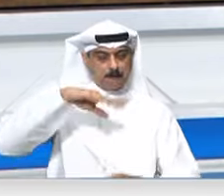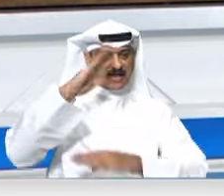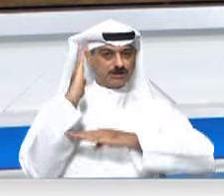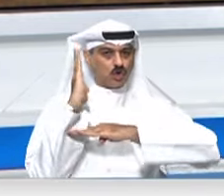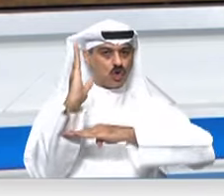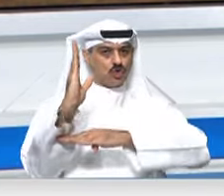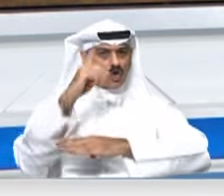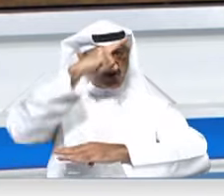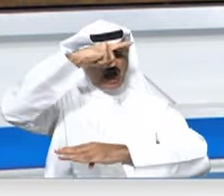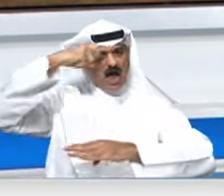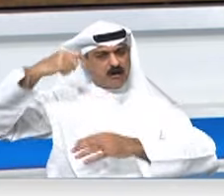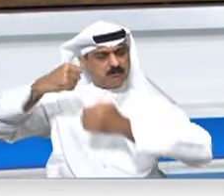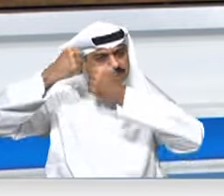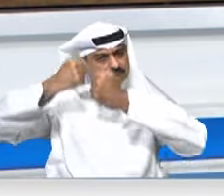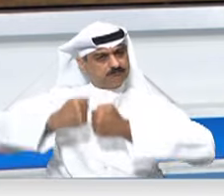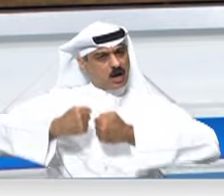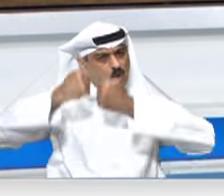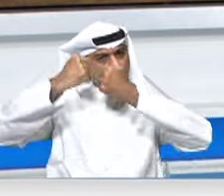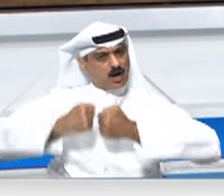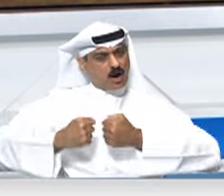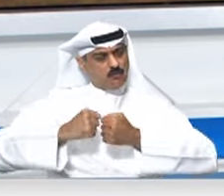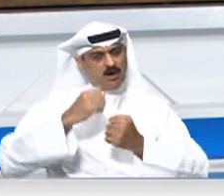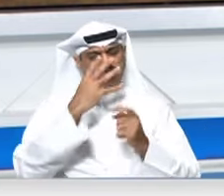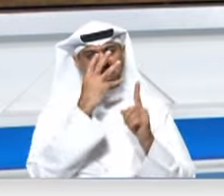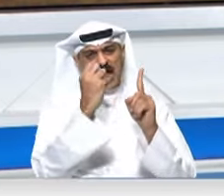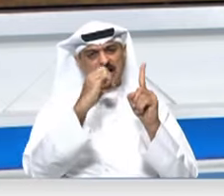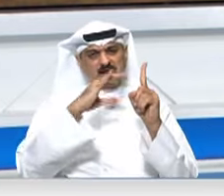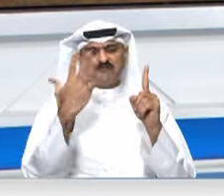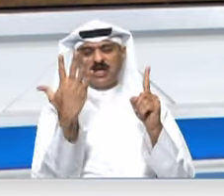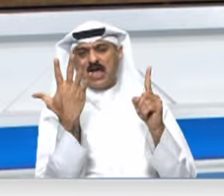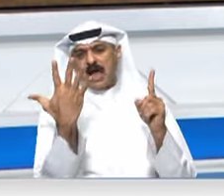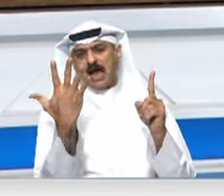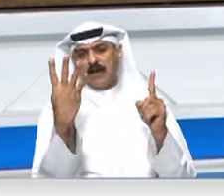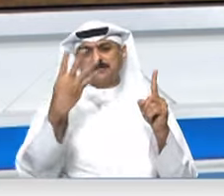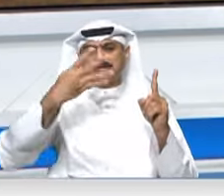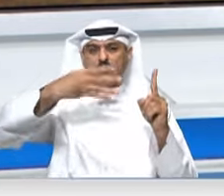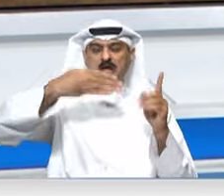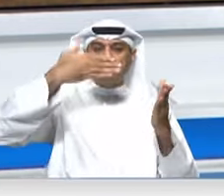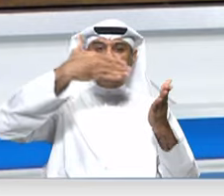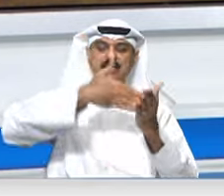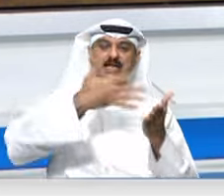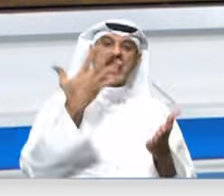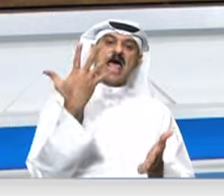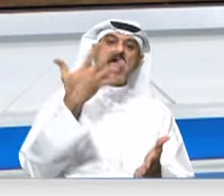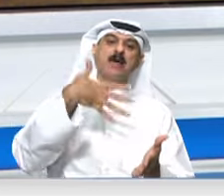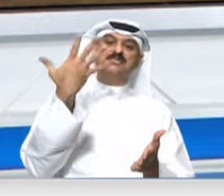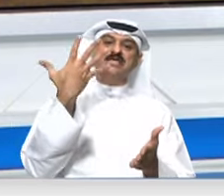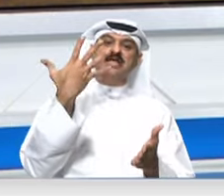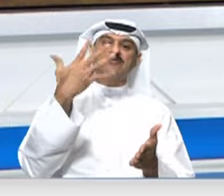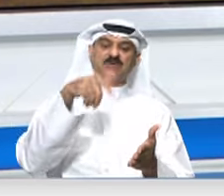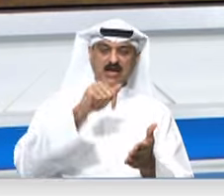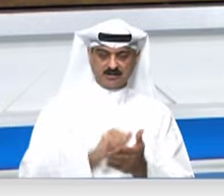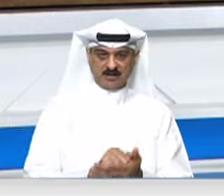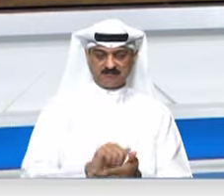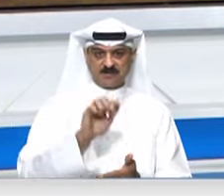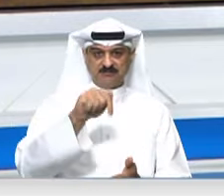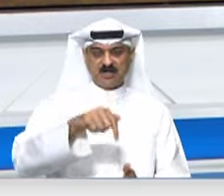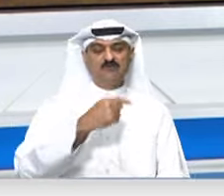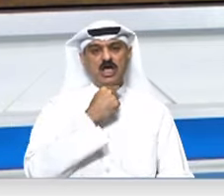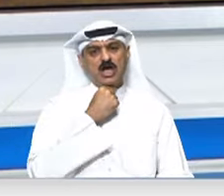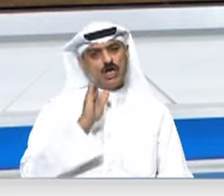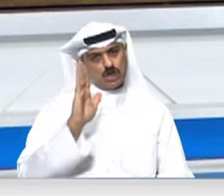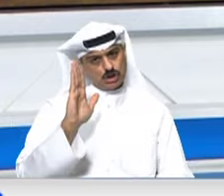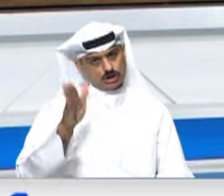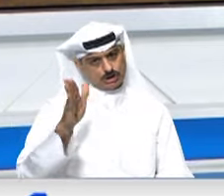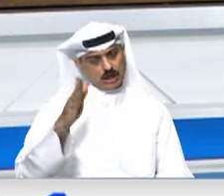اجواء شديده الحراره ودرجات الحراره تتراوح ما بين ال 45 وقد تصل الى ال 50 درجه مئويه في بعض المناطق خاصه الجهره والسالمي